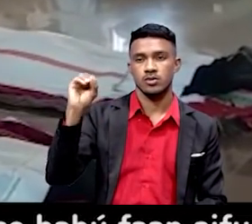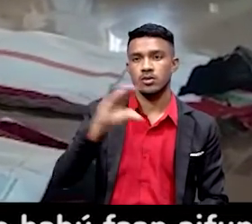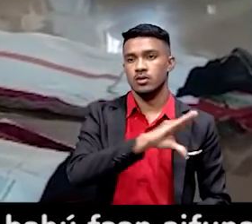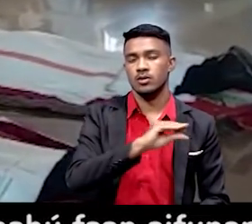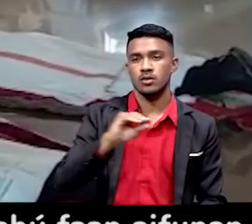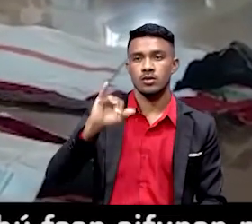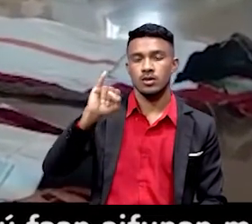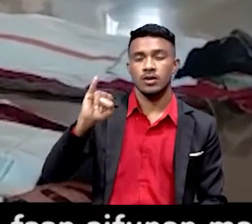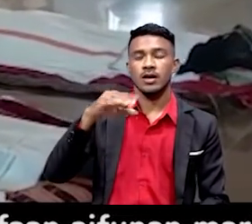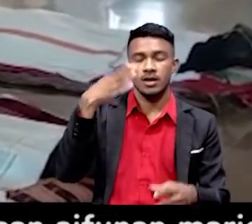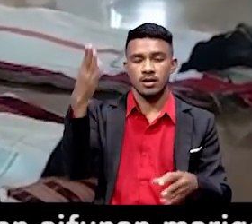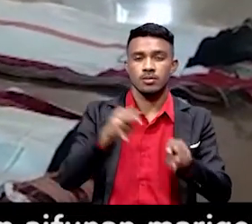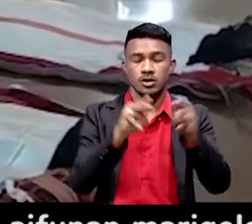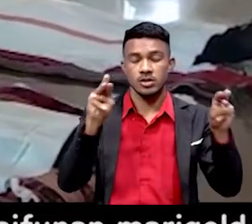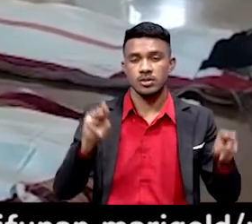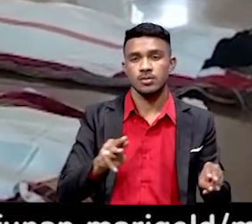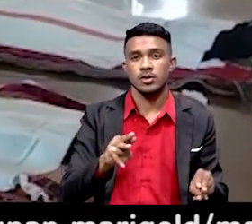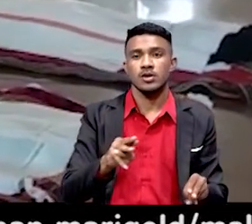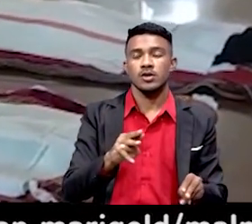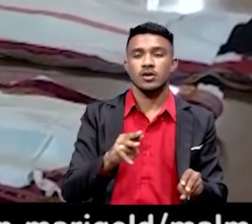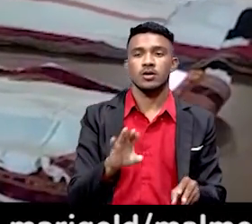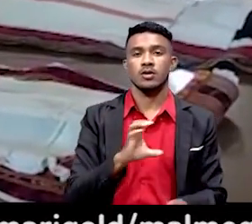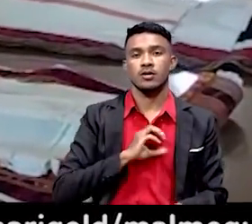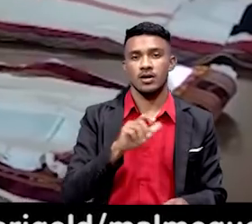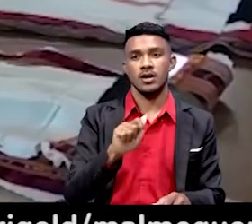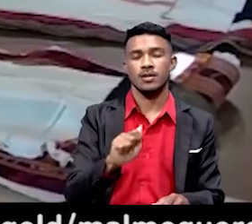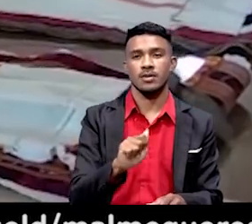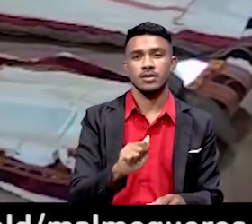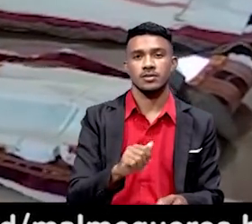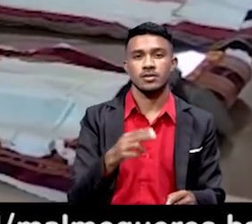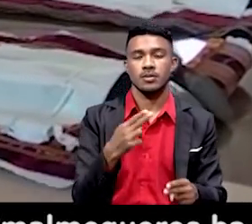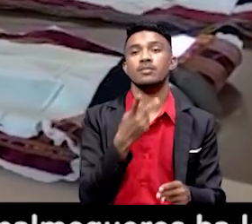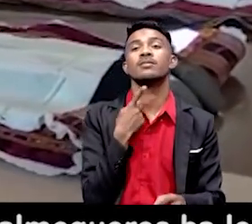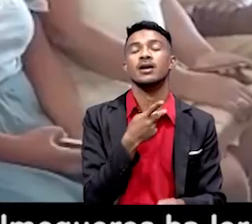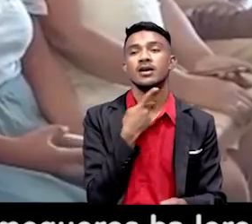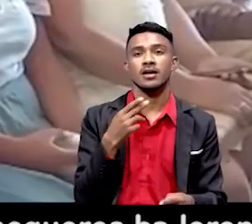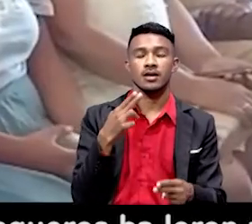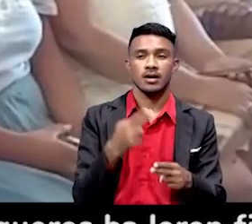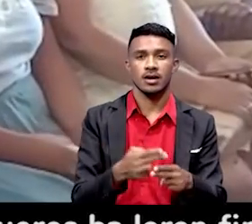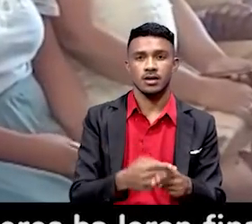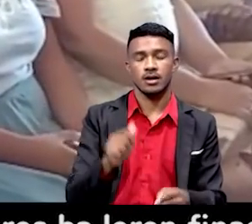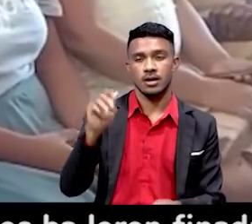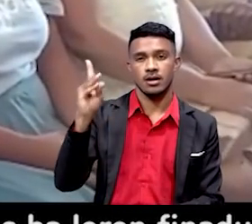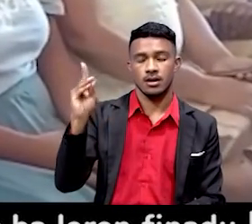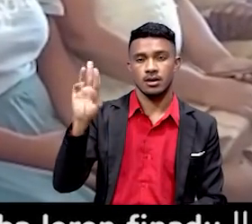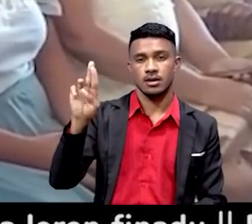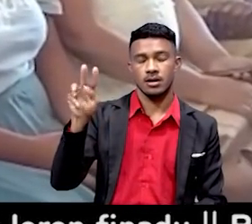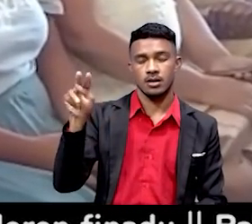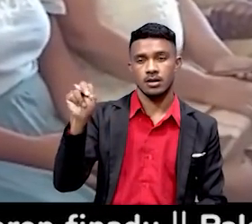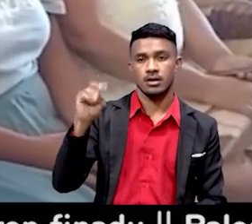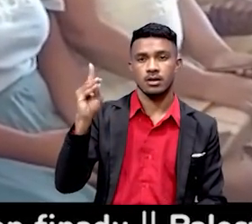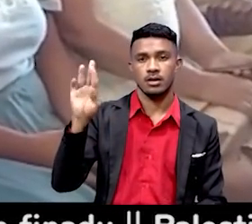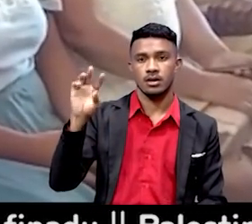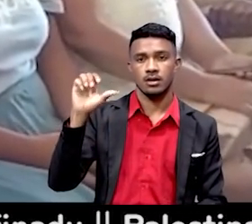município Covalima. Padre Fon Francisco Indra do Nascimento, Nudar Dom Basílio do Nascimento, nia